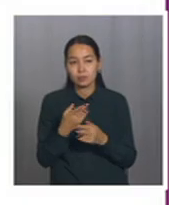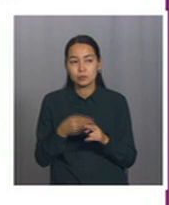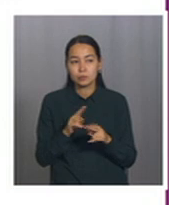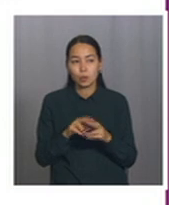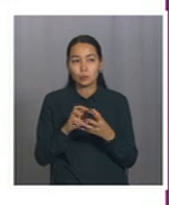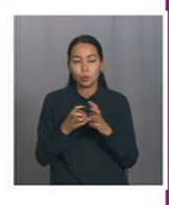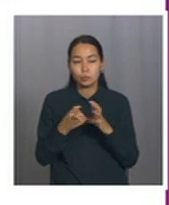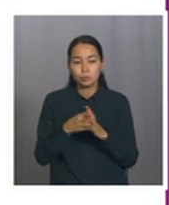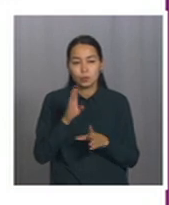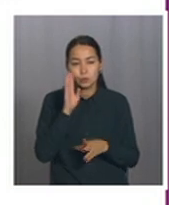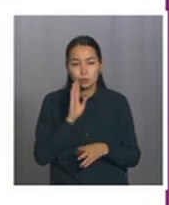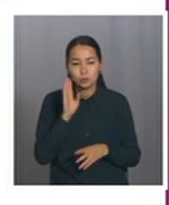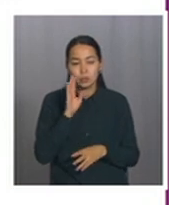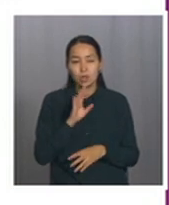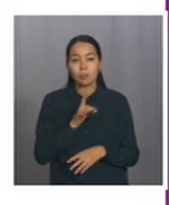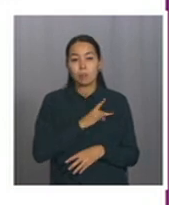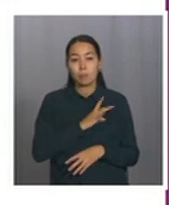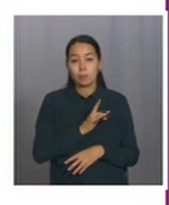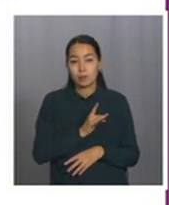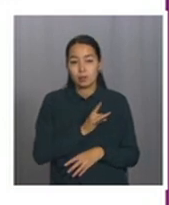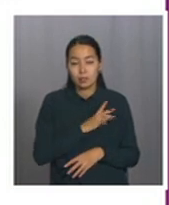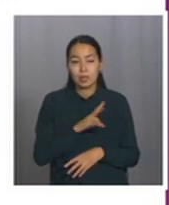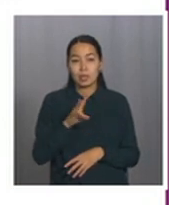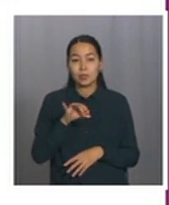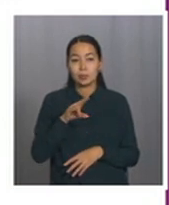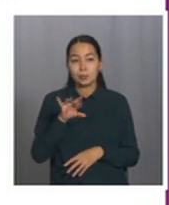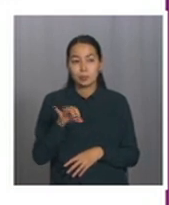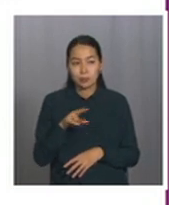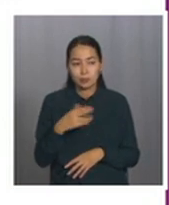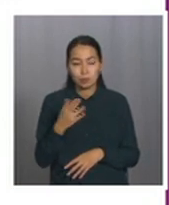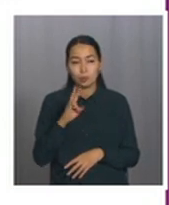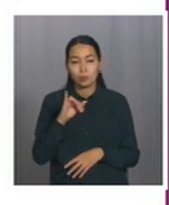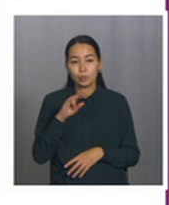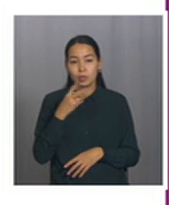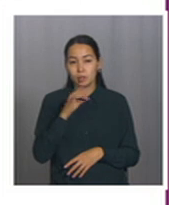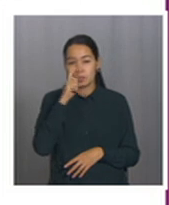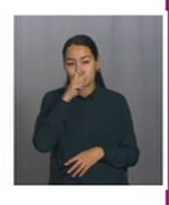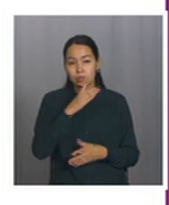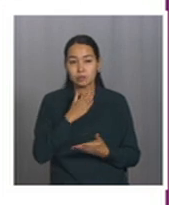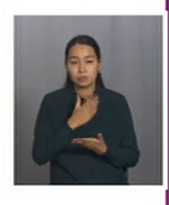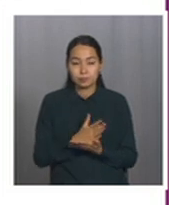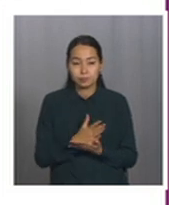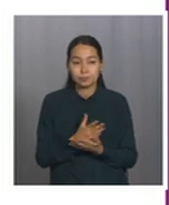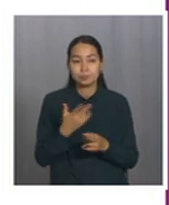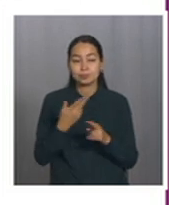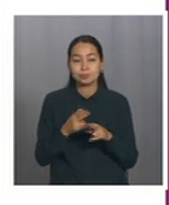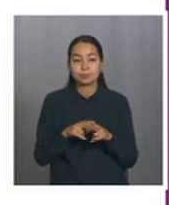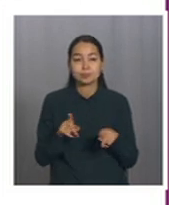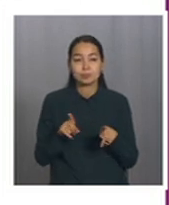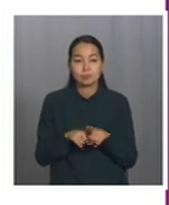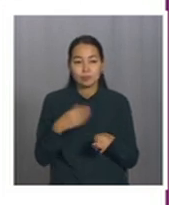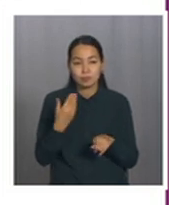көмүрсулар, наруздар, липидтер жана нуклеин кышкылдары. Бул 4 органикалык